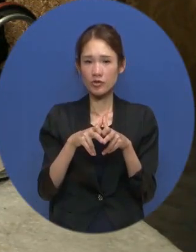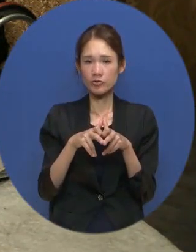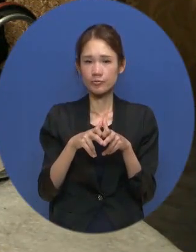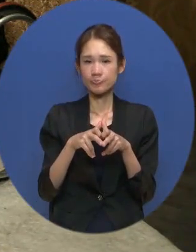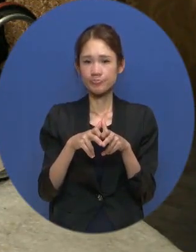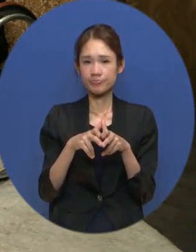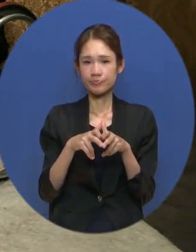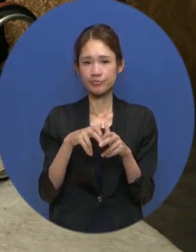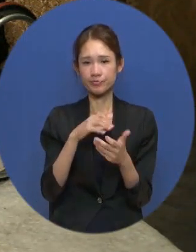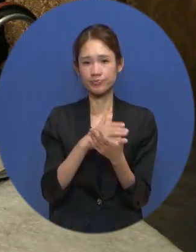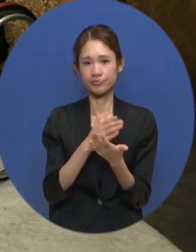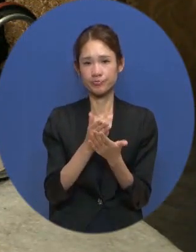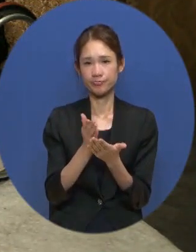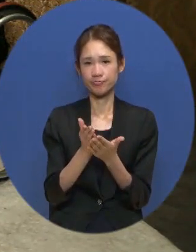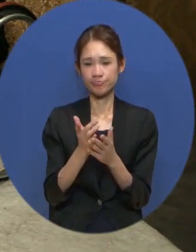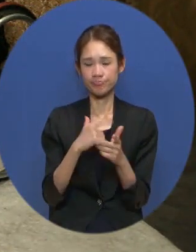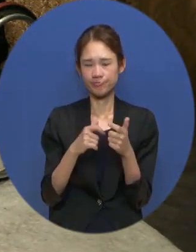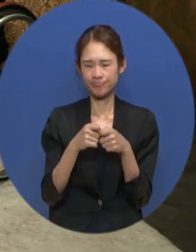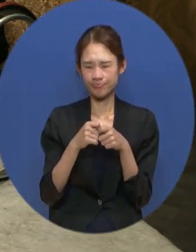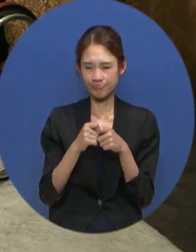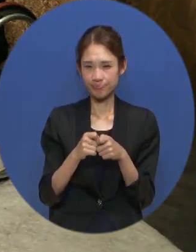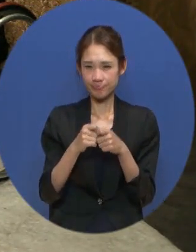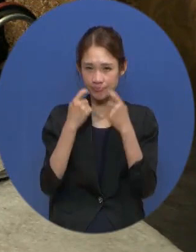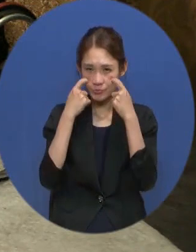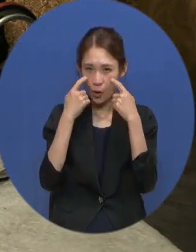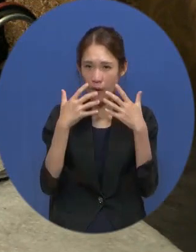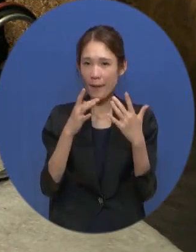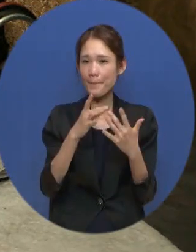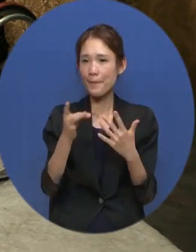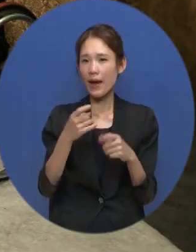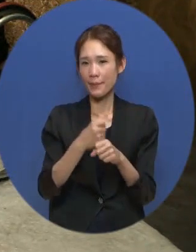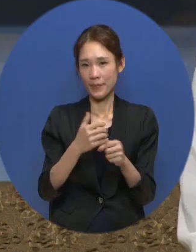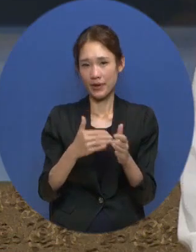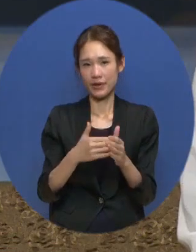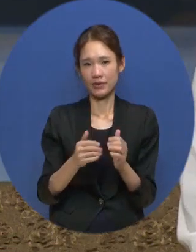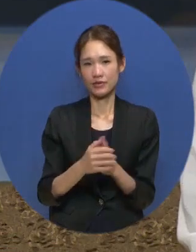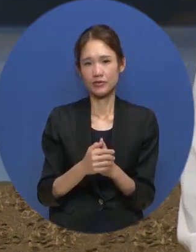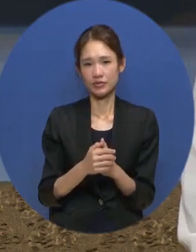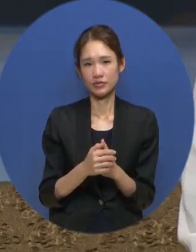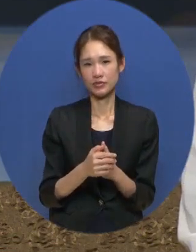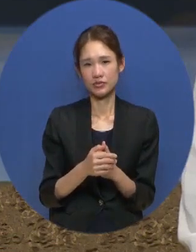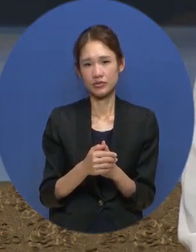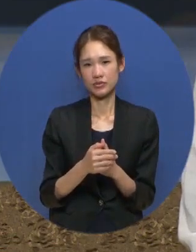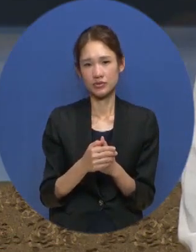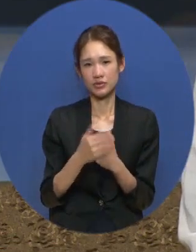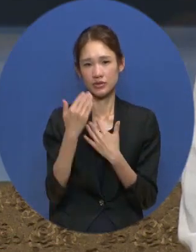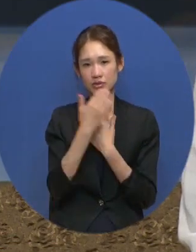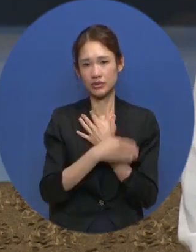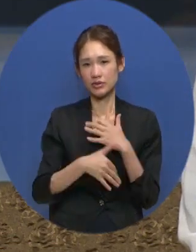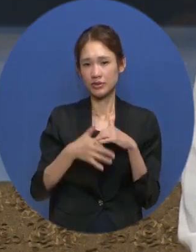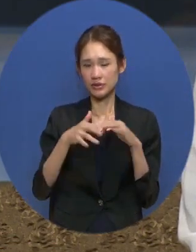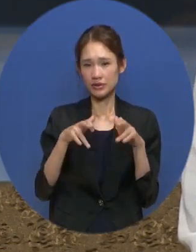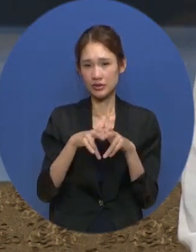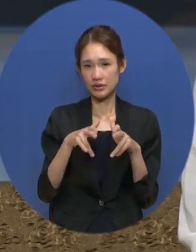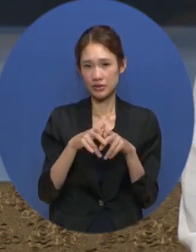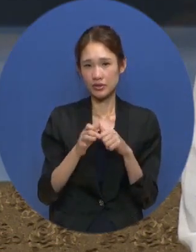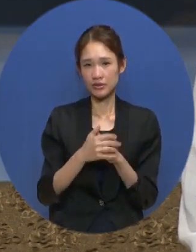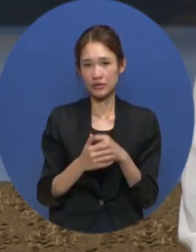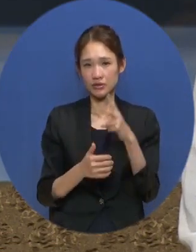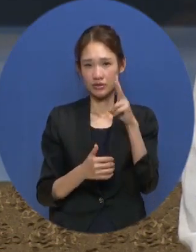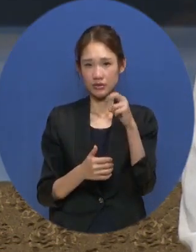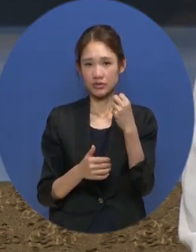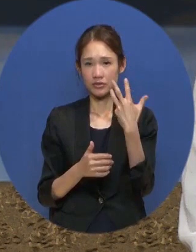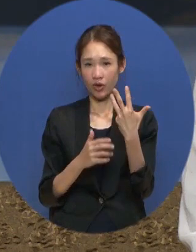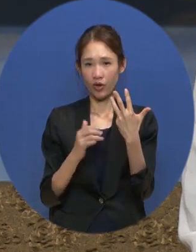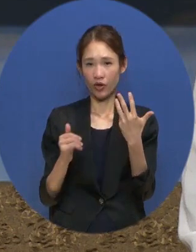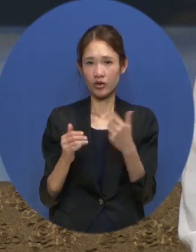그 유형을 정확히 좀 뽑아 봤는데요. 지체 장애가